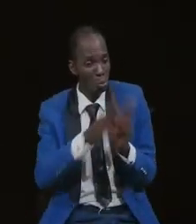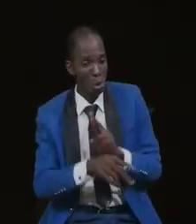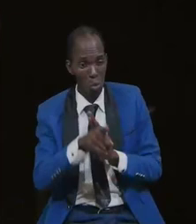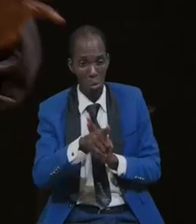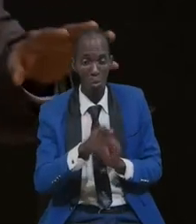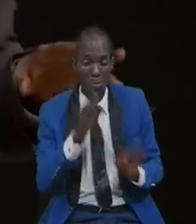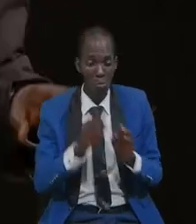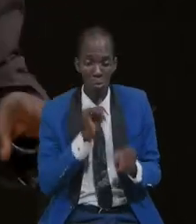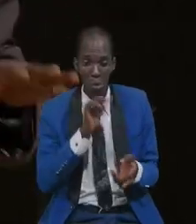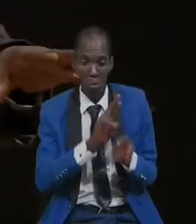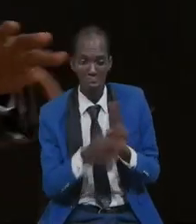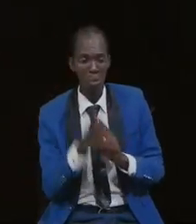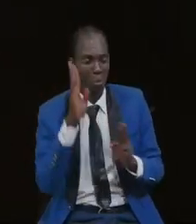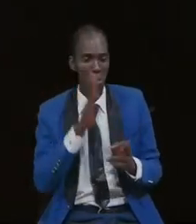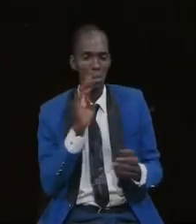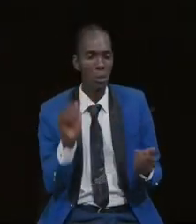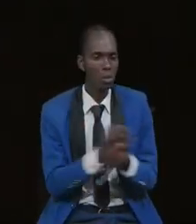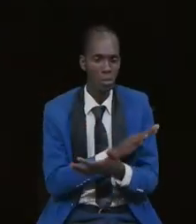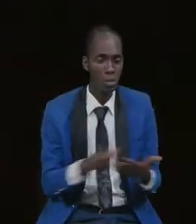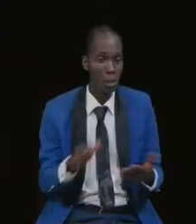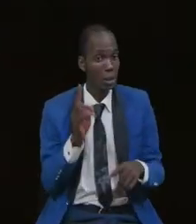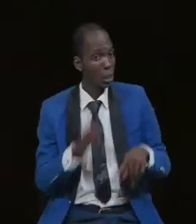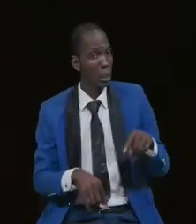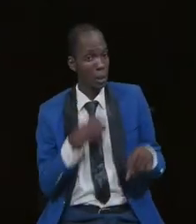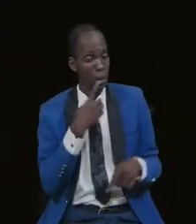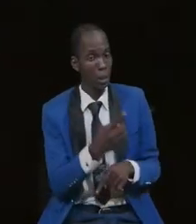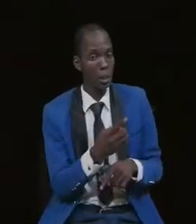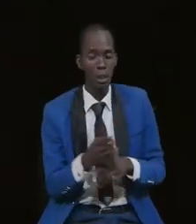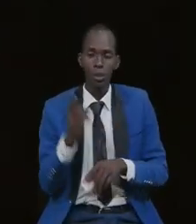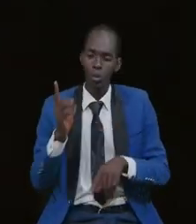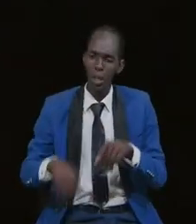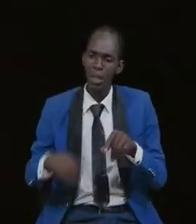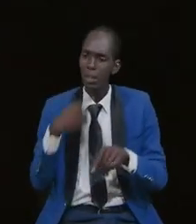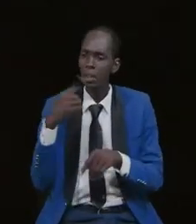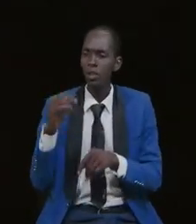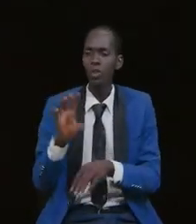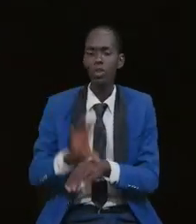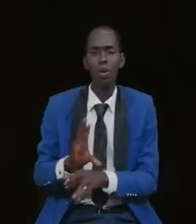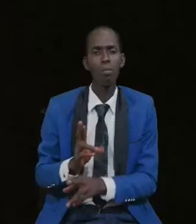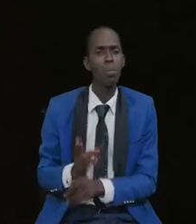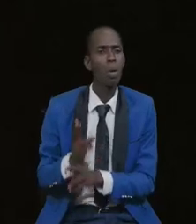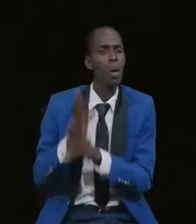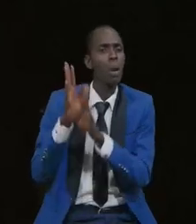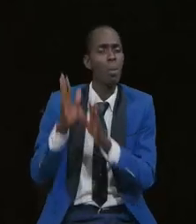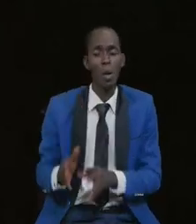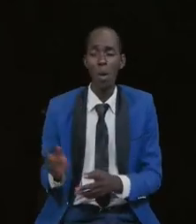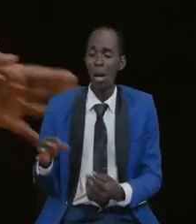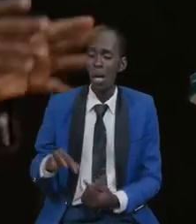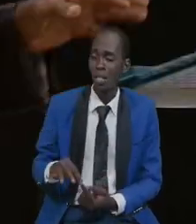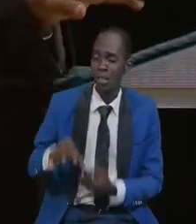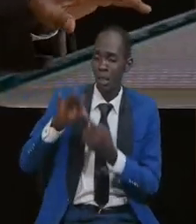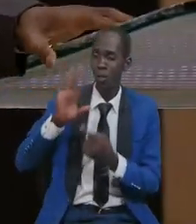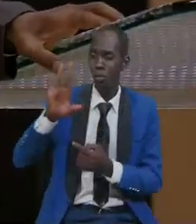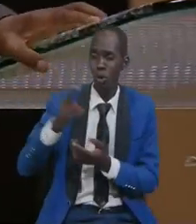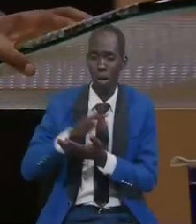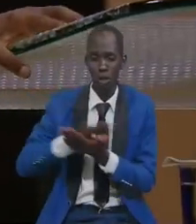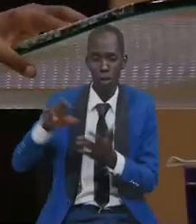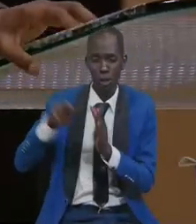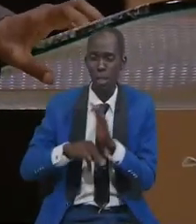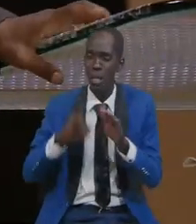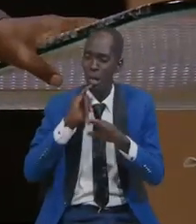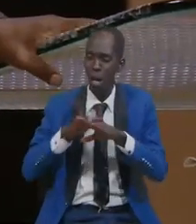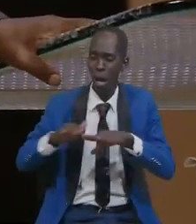le dire. Il ne peut pas dire à celui qui vient à l'église que si ta justice ne dépasse pas celle des pharisiens, des scribes, tu ne peux pas